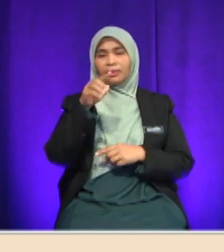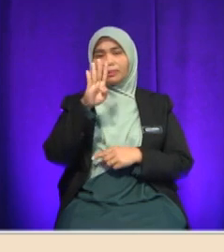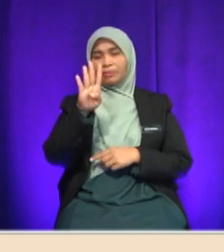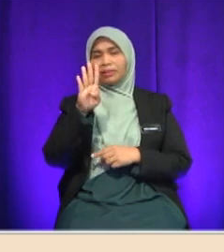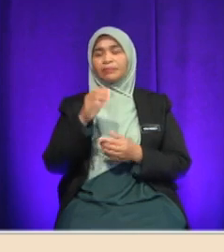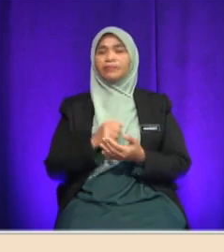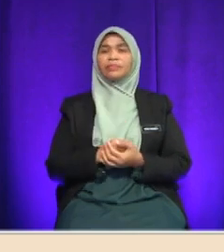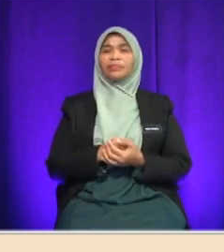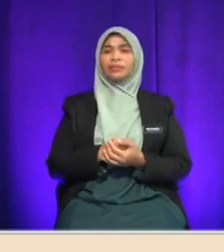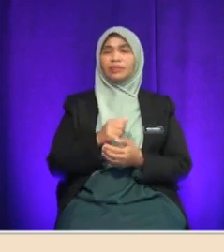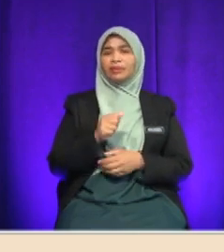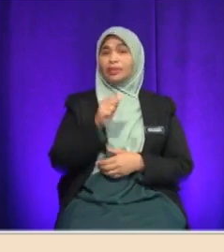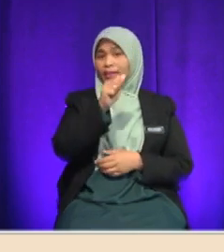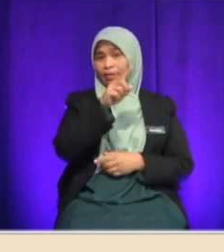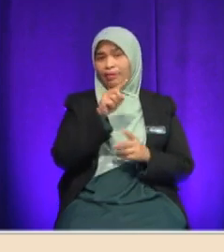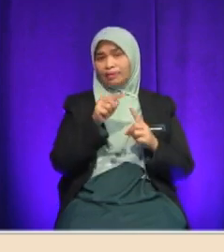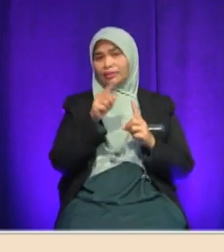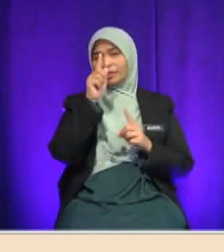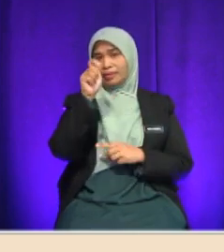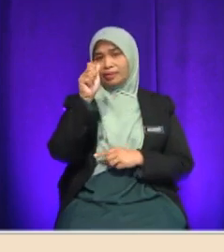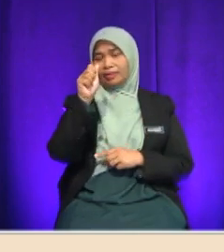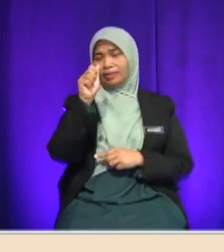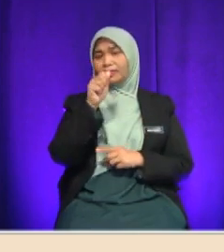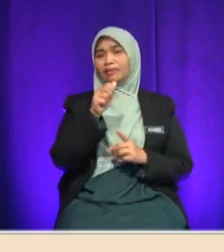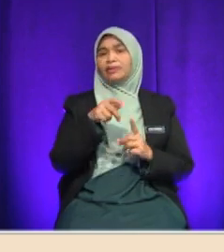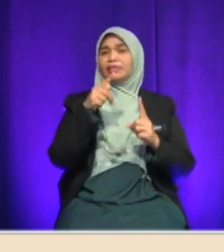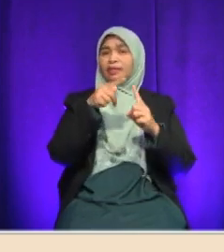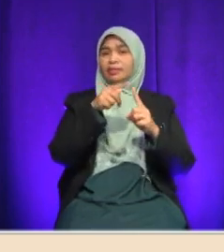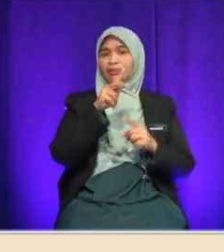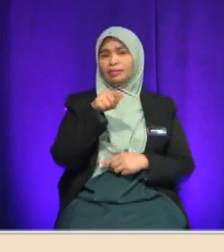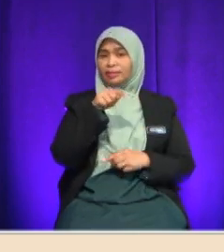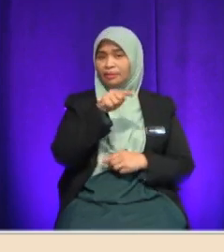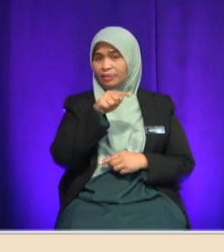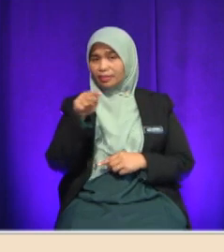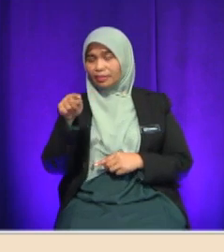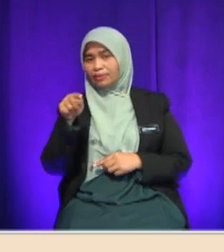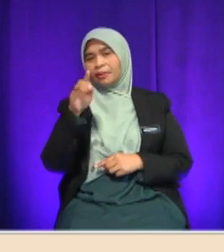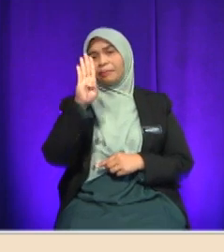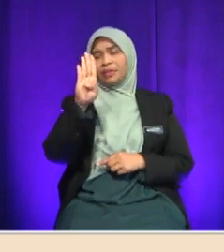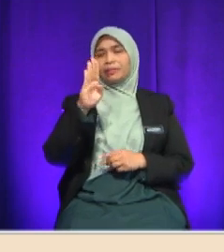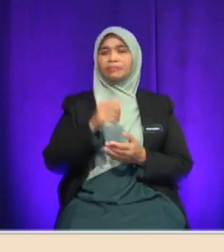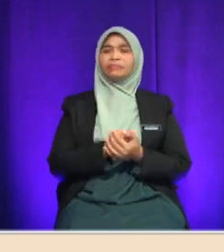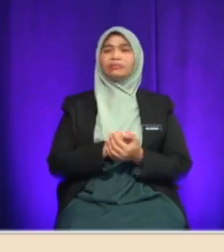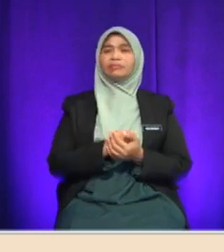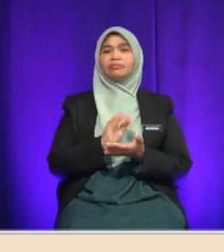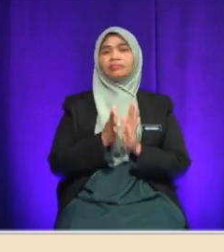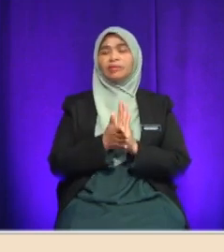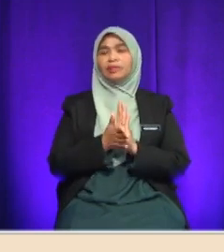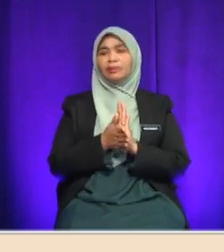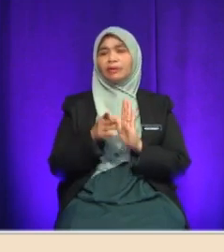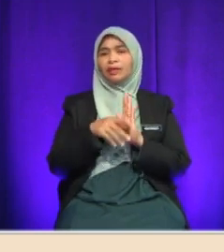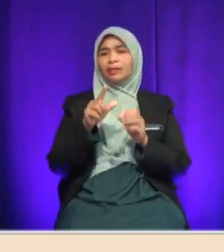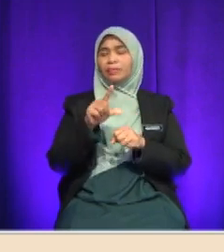telefon bimbit opah menurun. B, cita rasa pengguna terhadap telefon bimbit